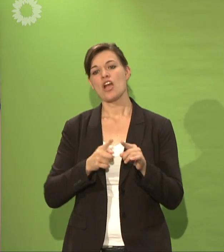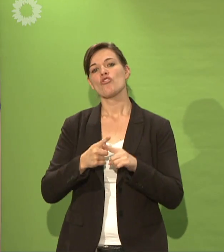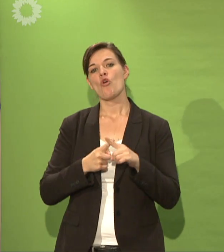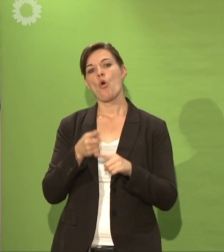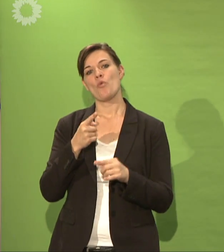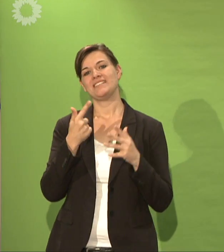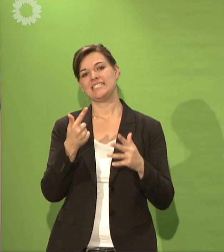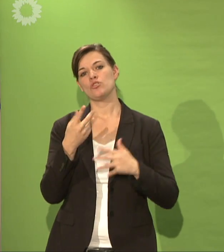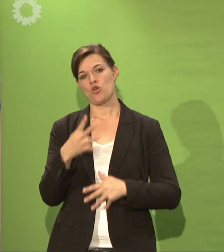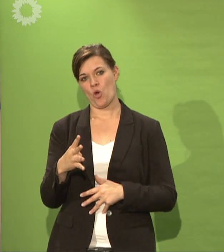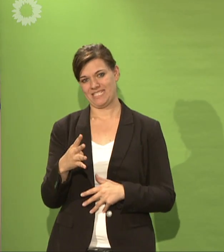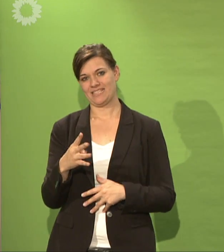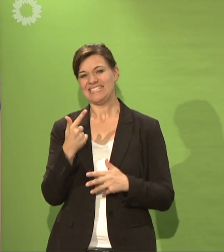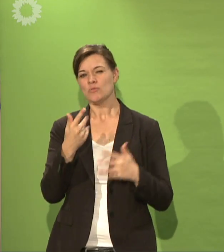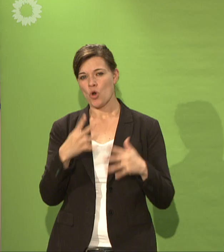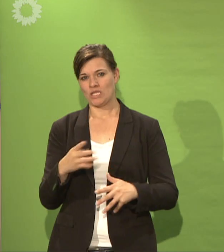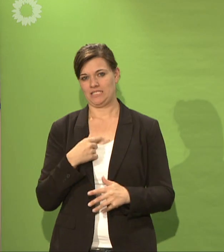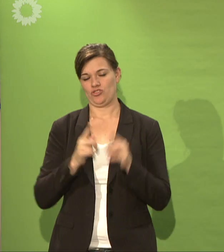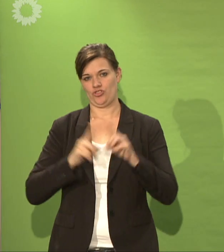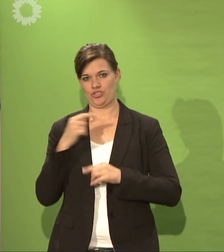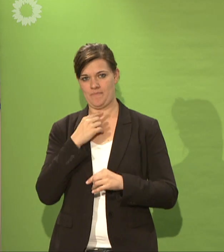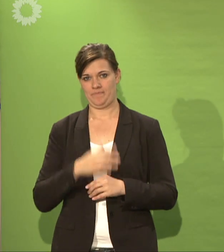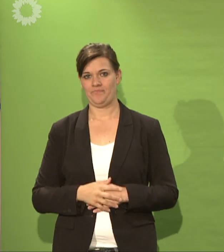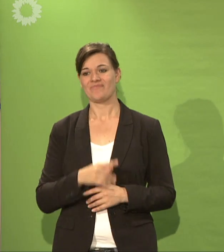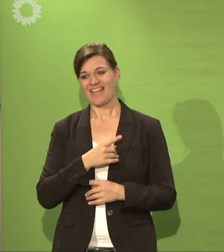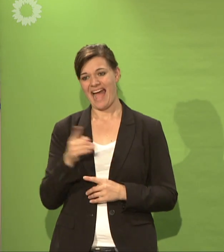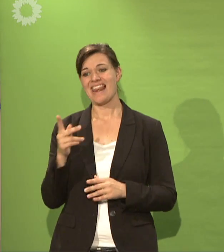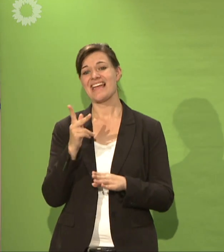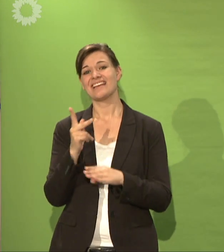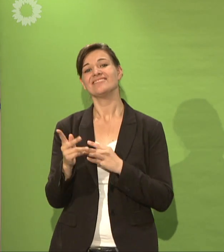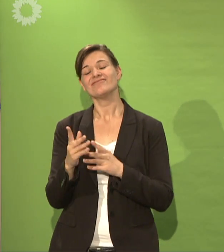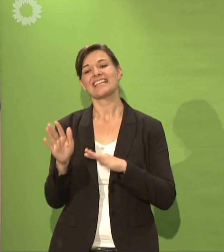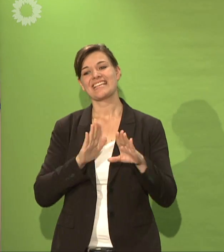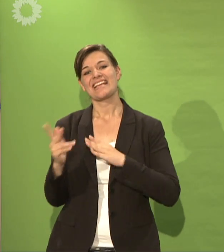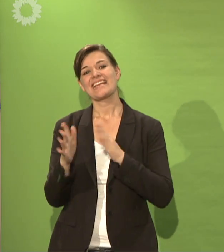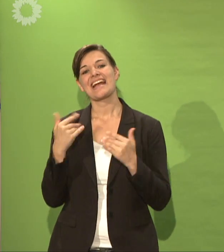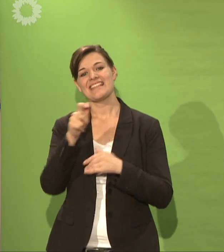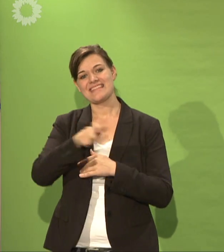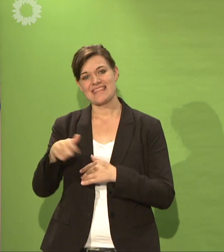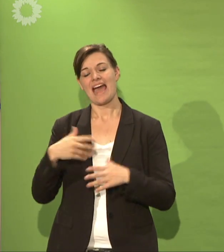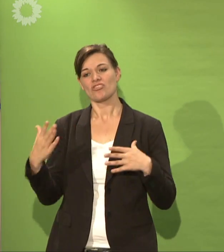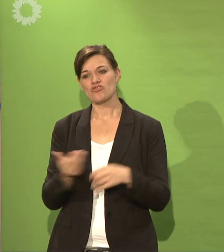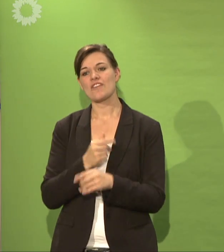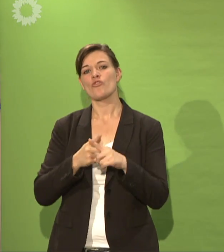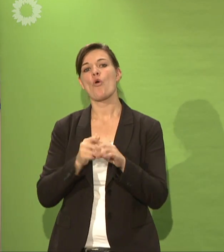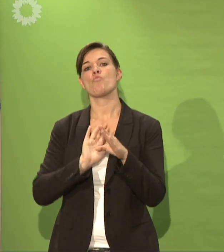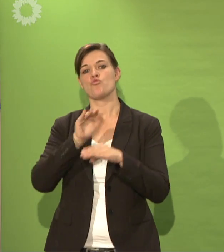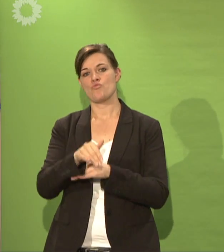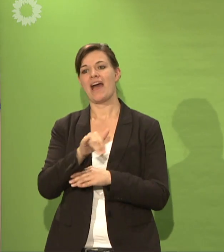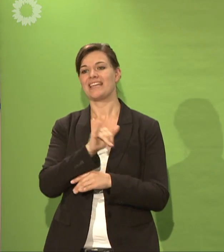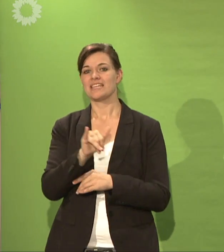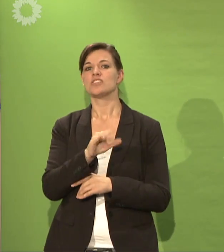bei 97. Alle Kandidatinnen haben das Quorum deutlich erreicht. Jelles Budur